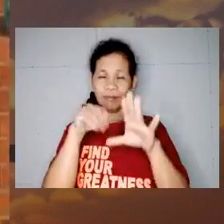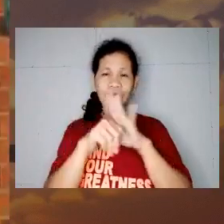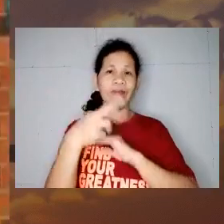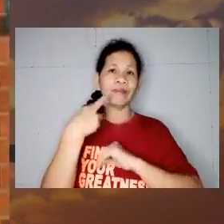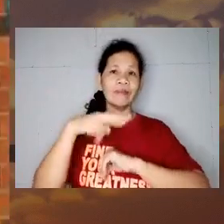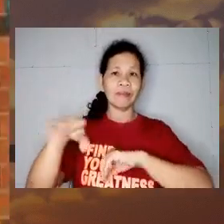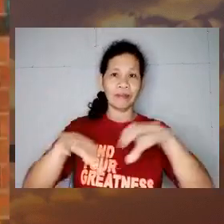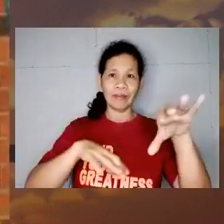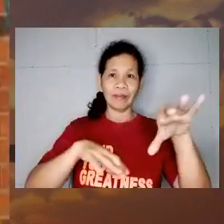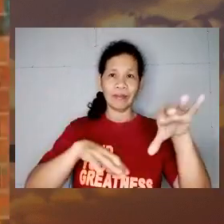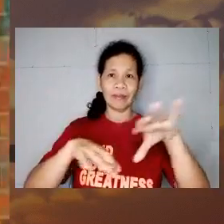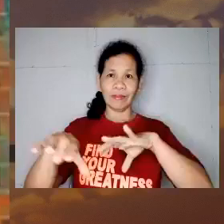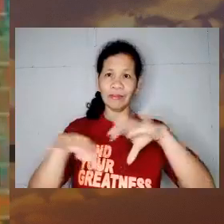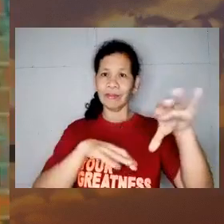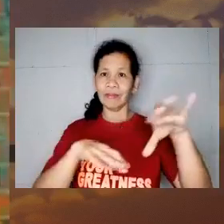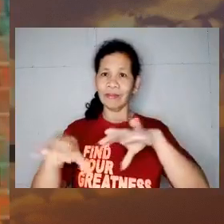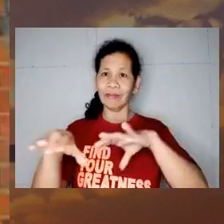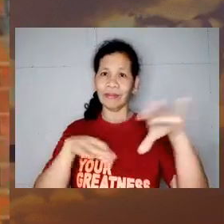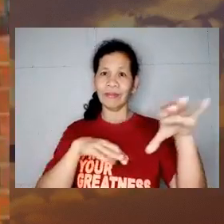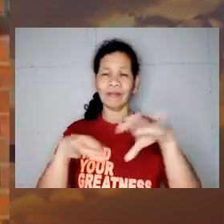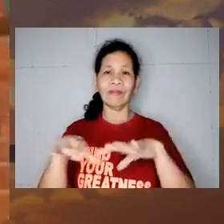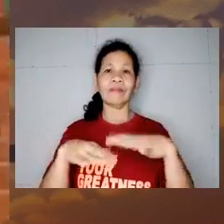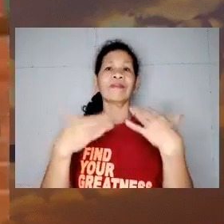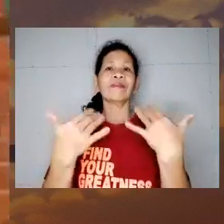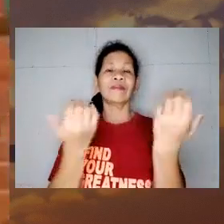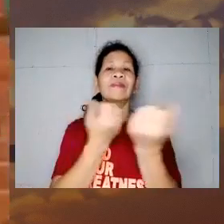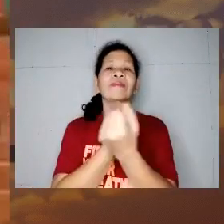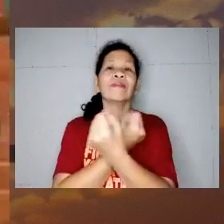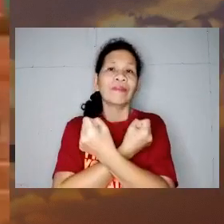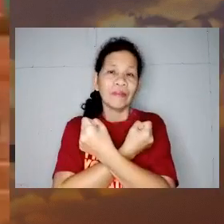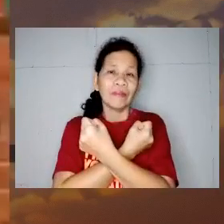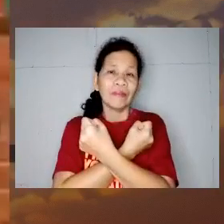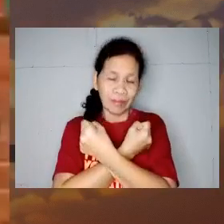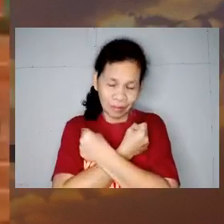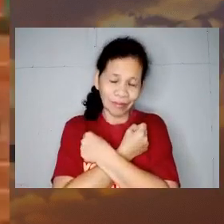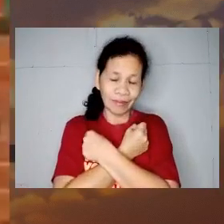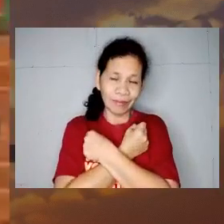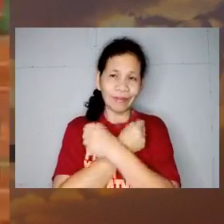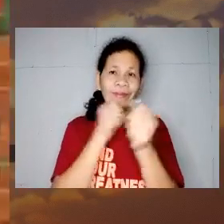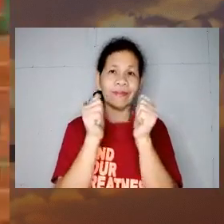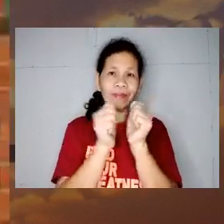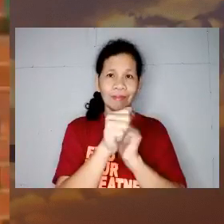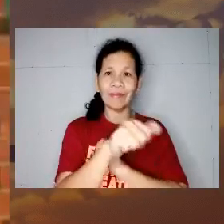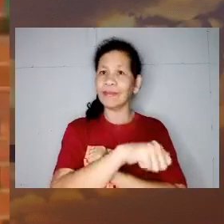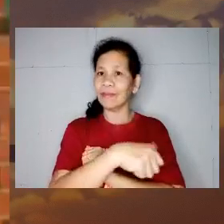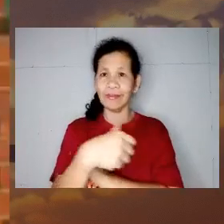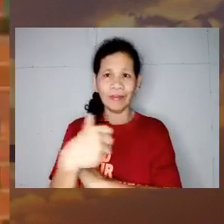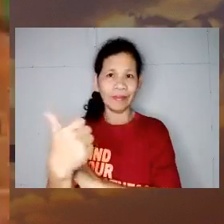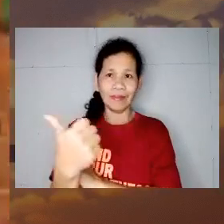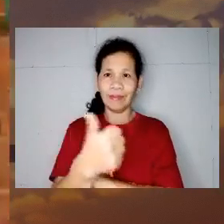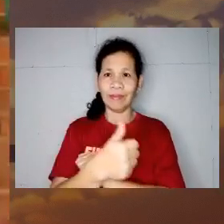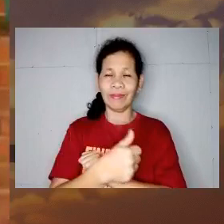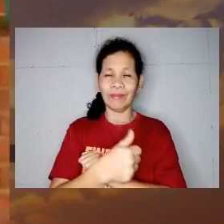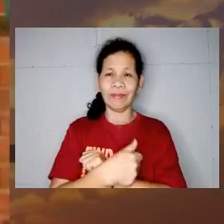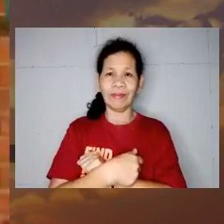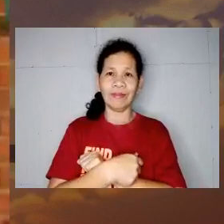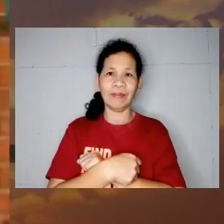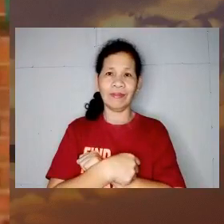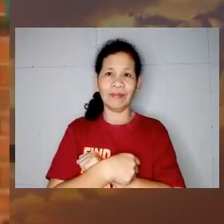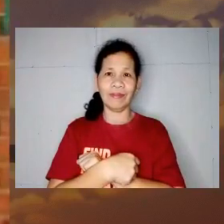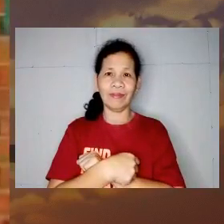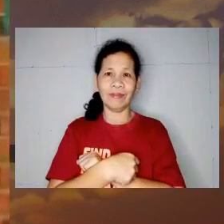At anong gawa yon? Ang pagmamahalan sa isa't isa. So, darating ang